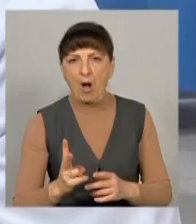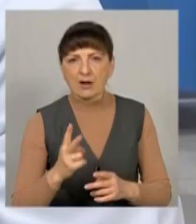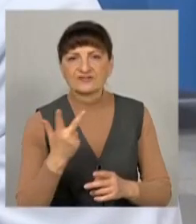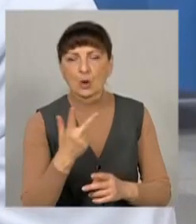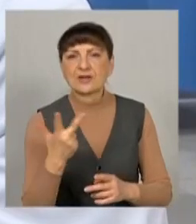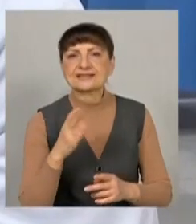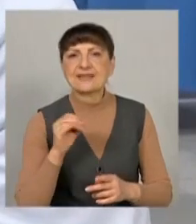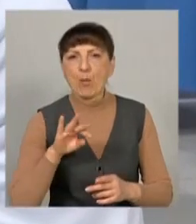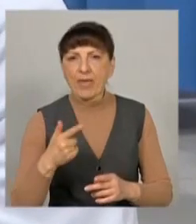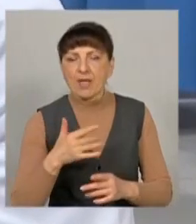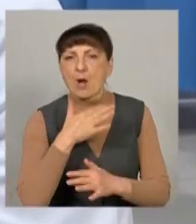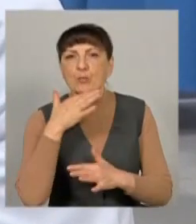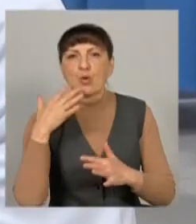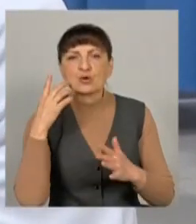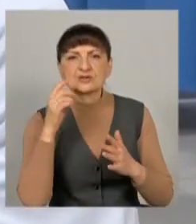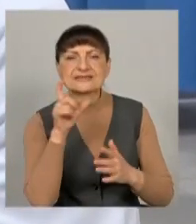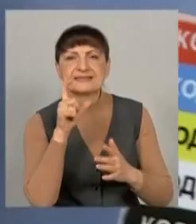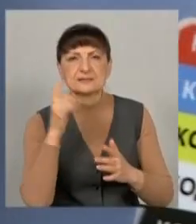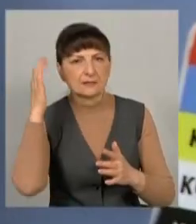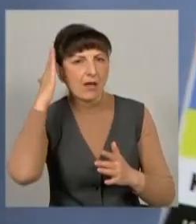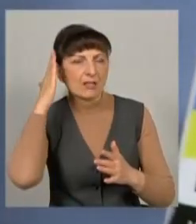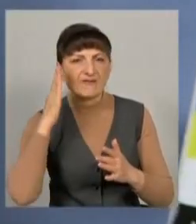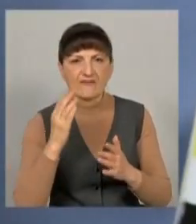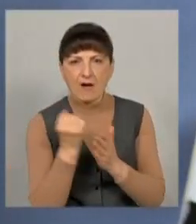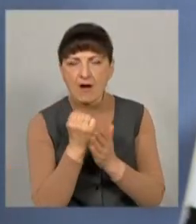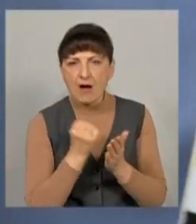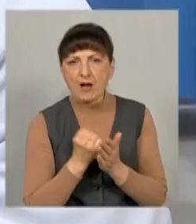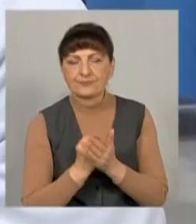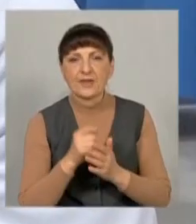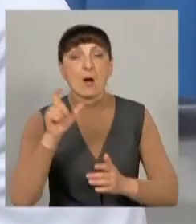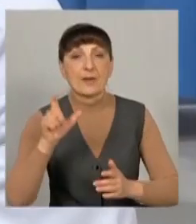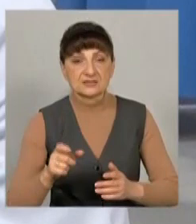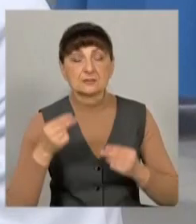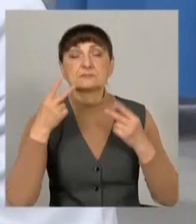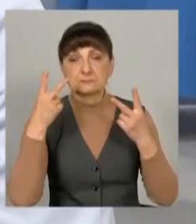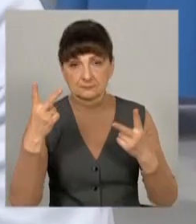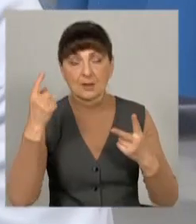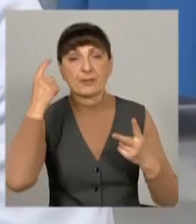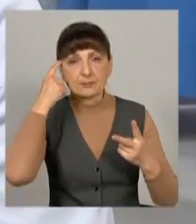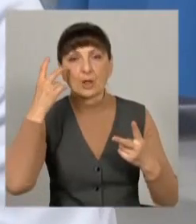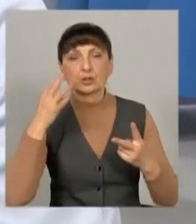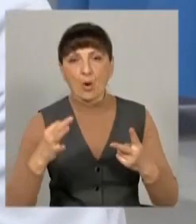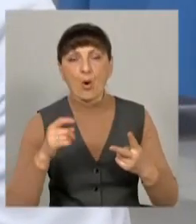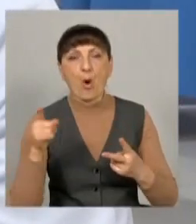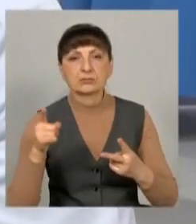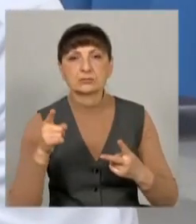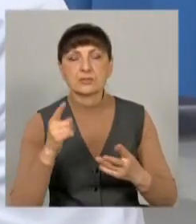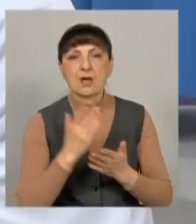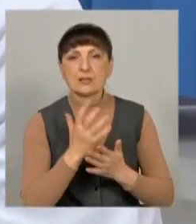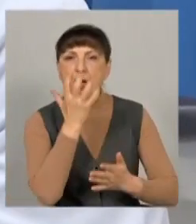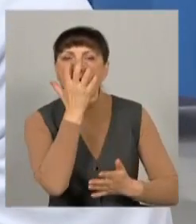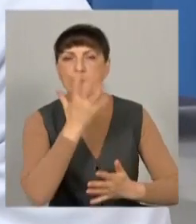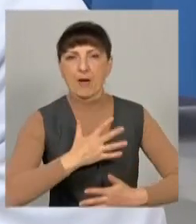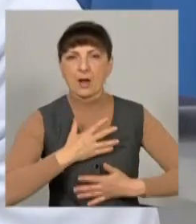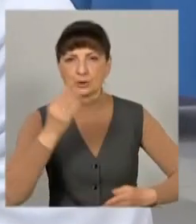степени, множественные гематомы волосистой части головы. Пациент в полном сознании, но так как он находится на